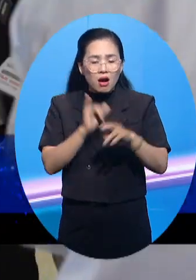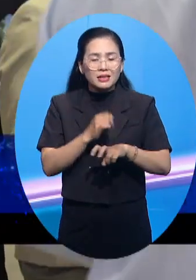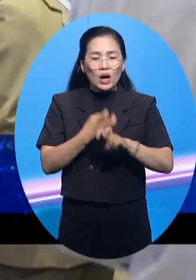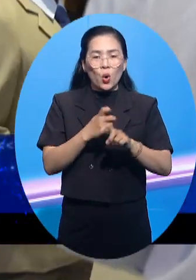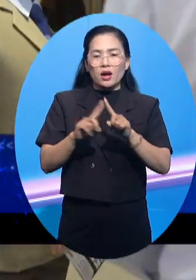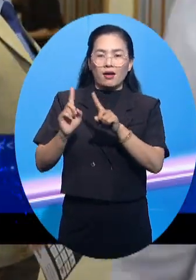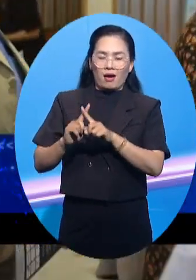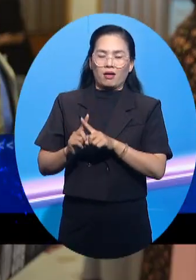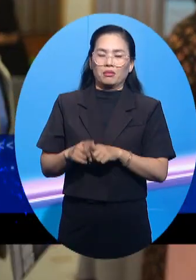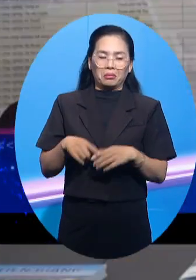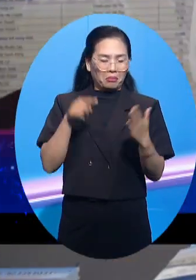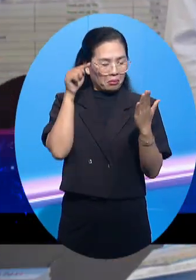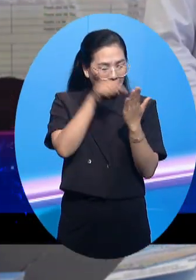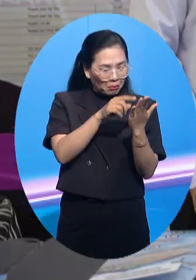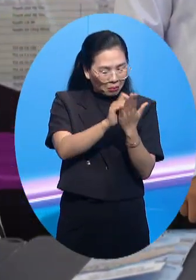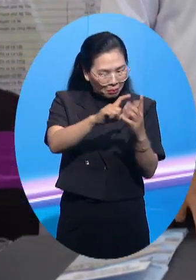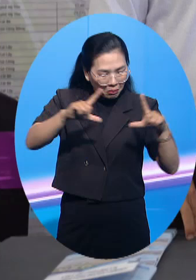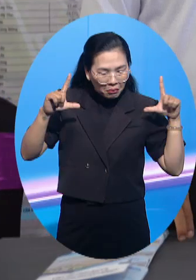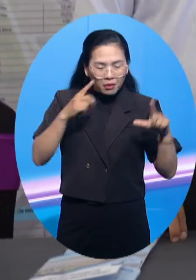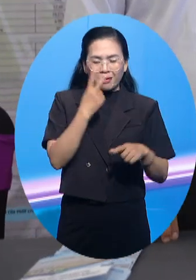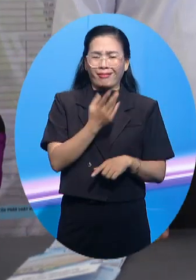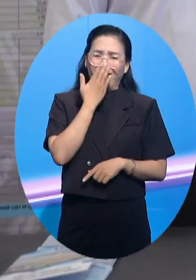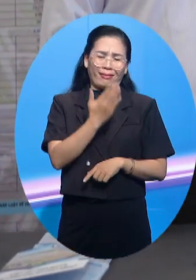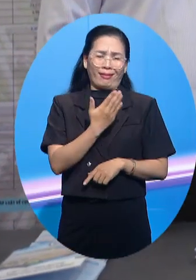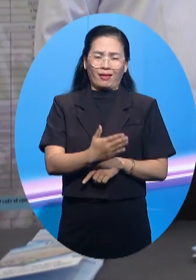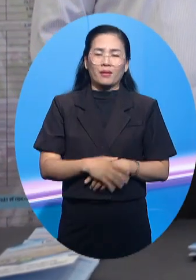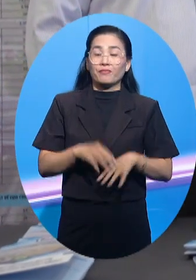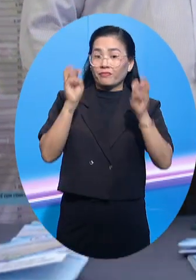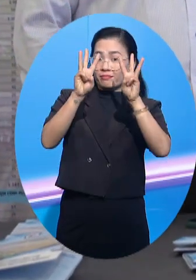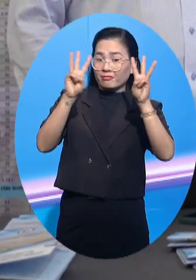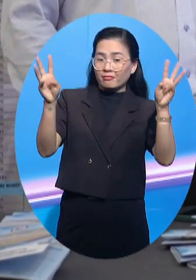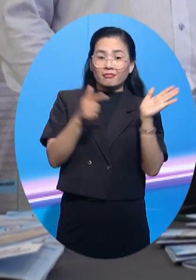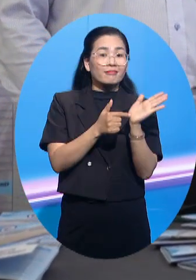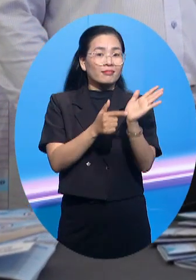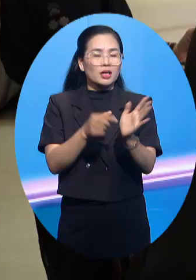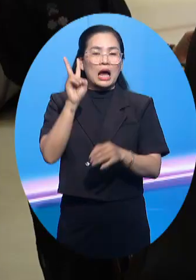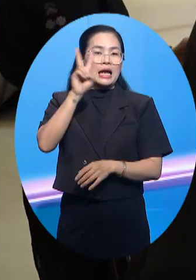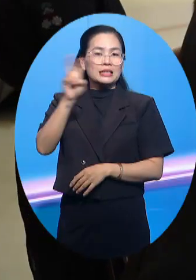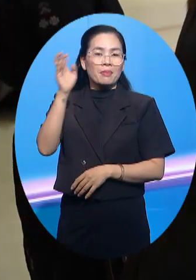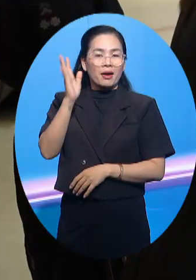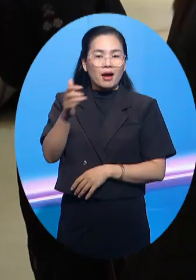định vị tới tận địa điểm dự án. Chỉ trong 9 tháng kể từ khi giới thiệu trang dự án, đã có hơn 200.000